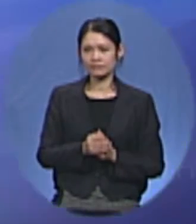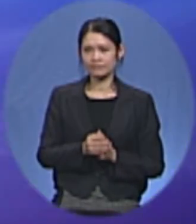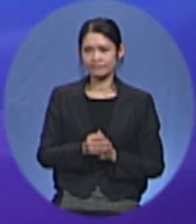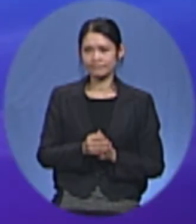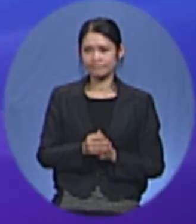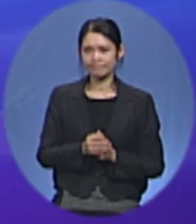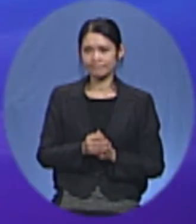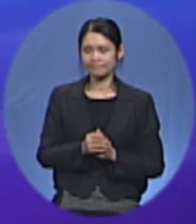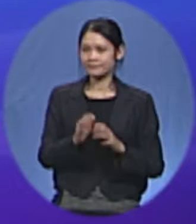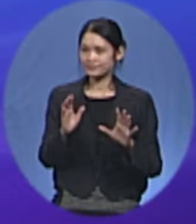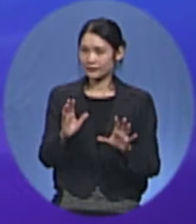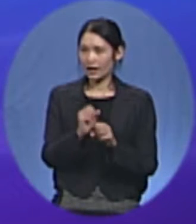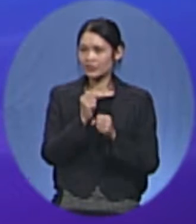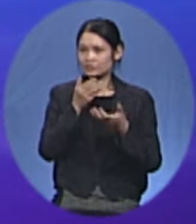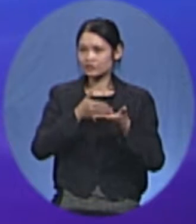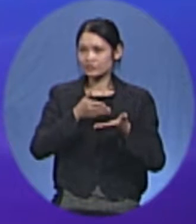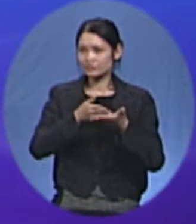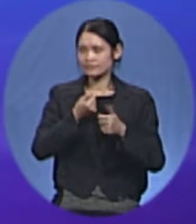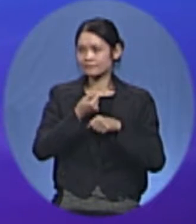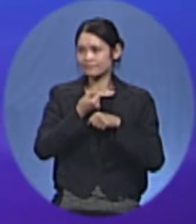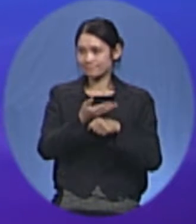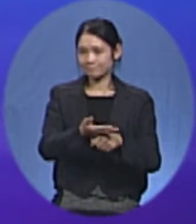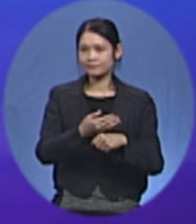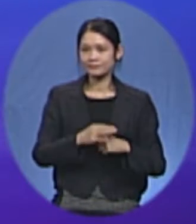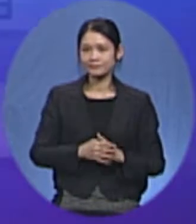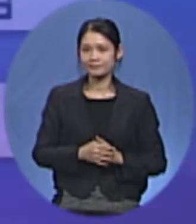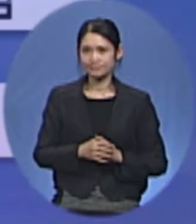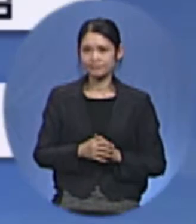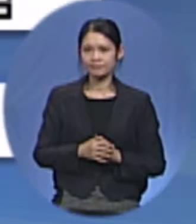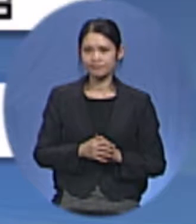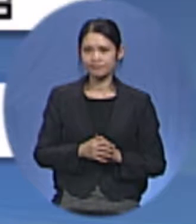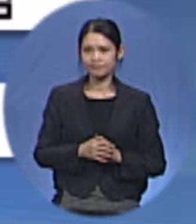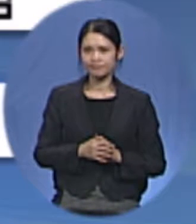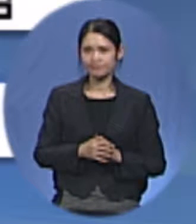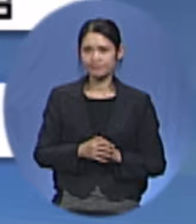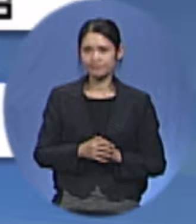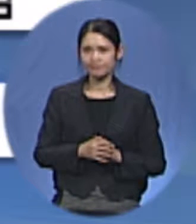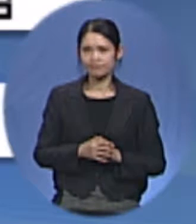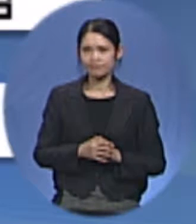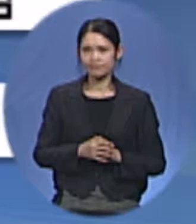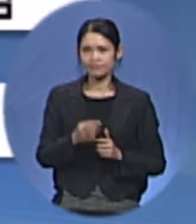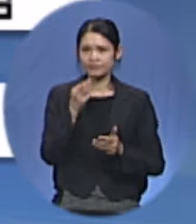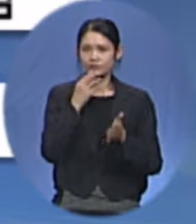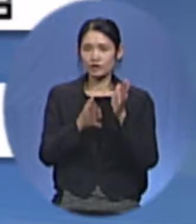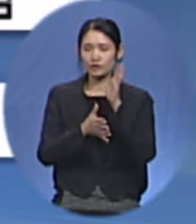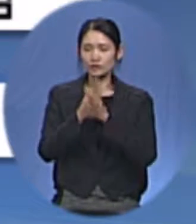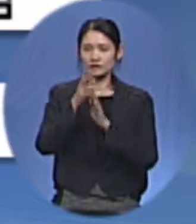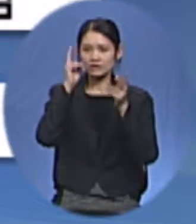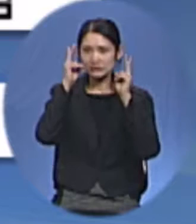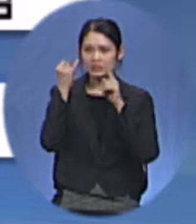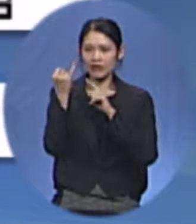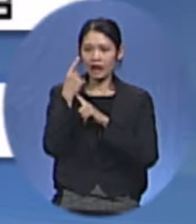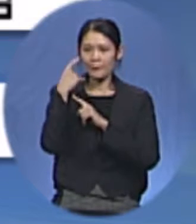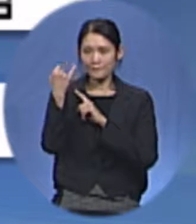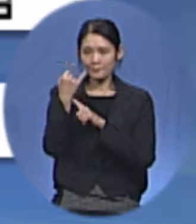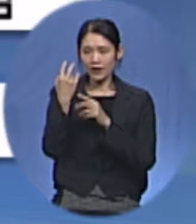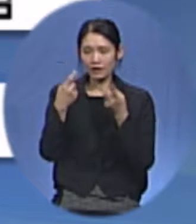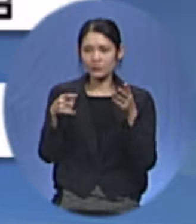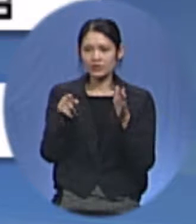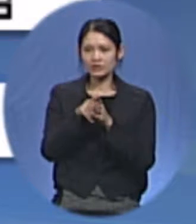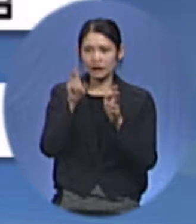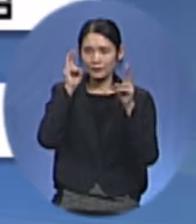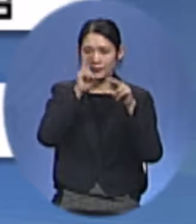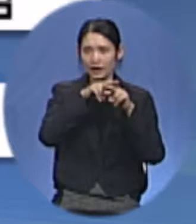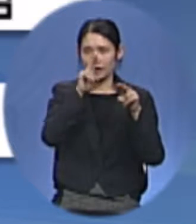이어서 간추린 뉴스를 전해드립니다. 서울시가 직장맘을 위해 퇴근길